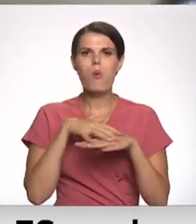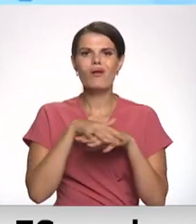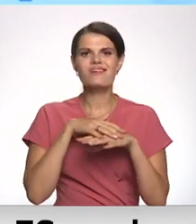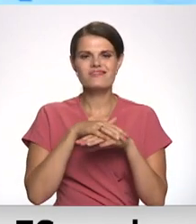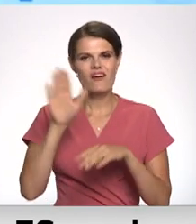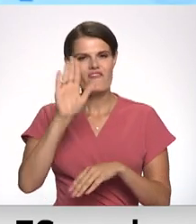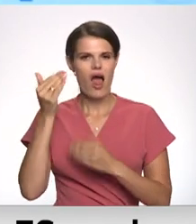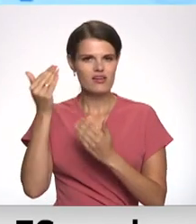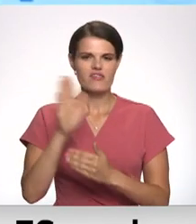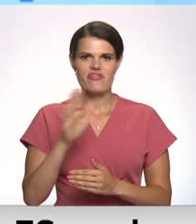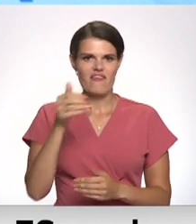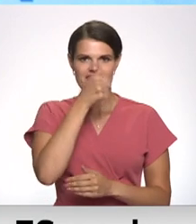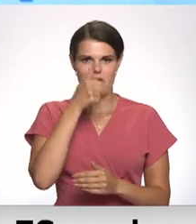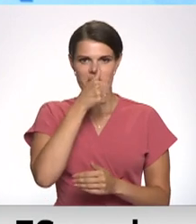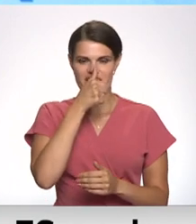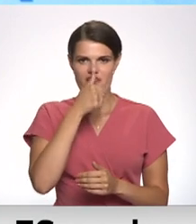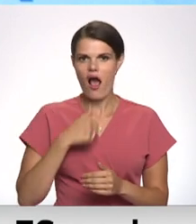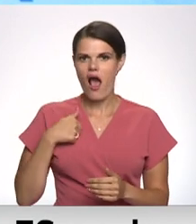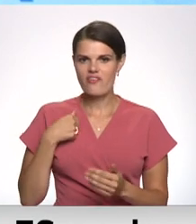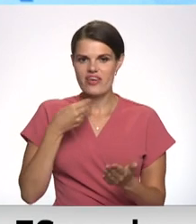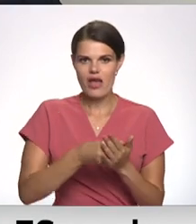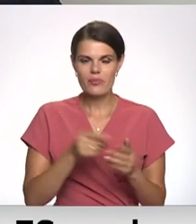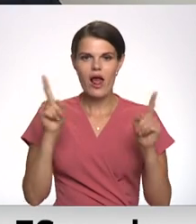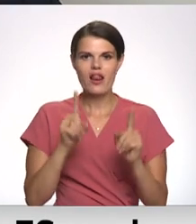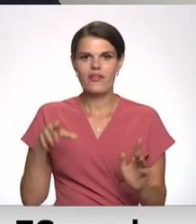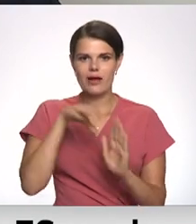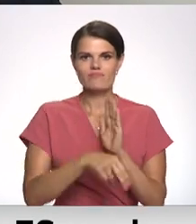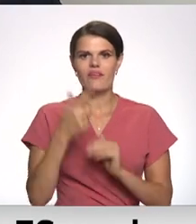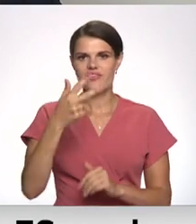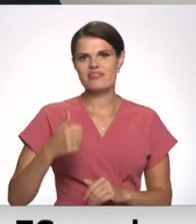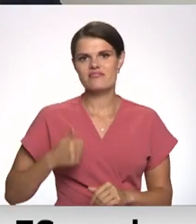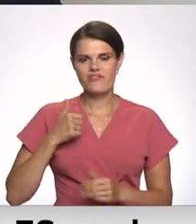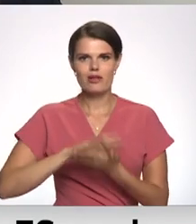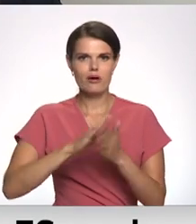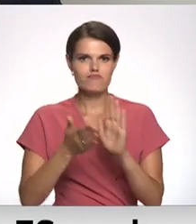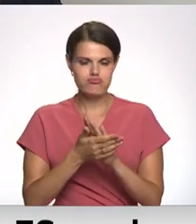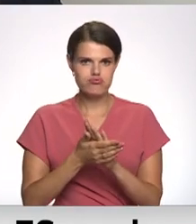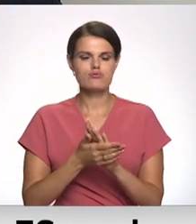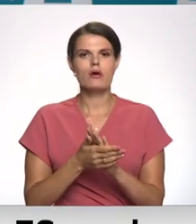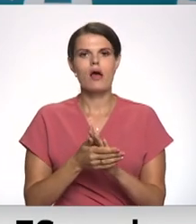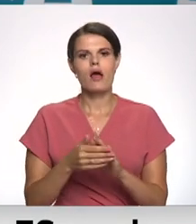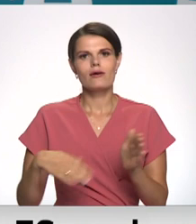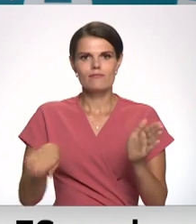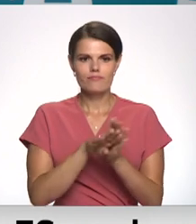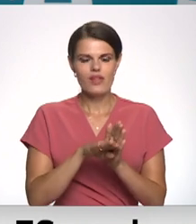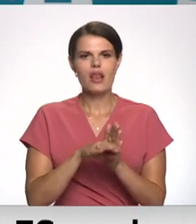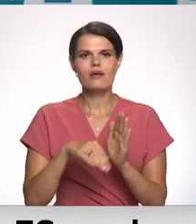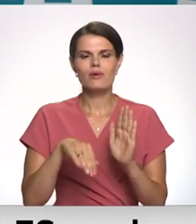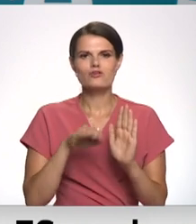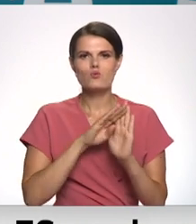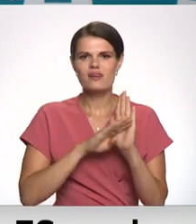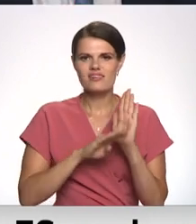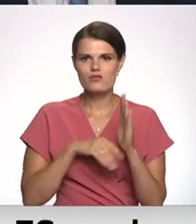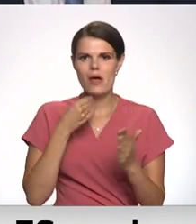nevis privātos iepirkumos. Lietā iesaistīti trīs uzņēmumi, kas bija vienojušies par dalības nosacījumiem